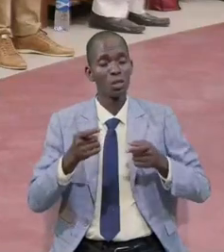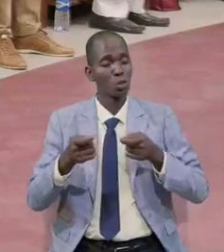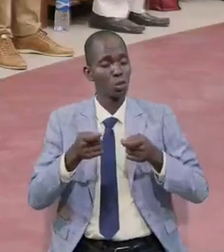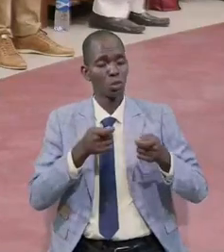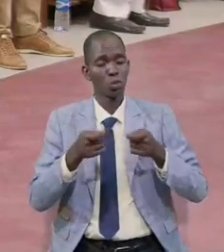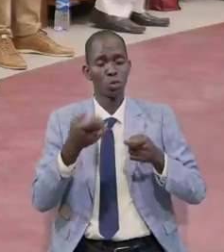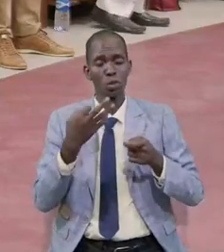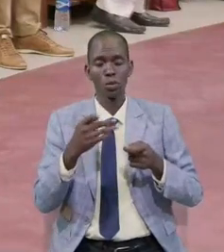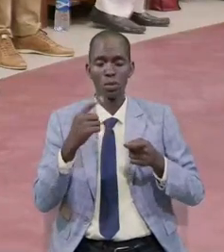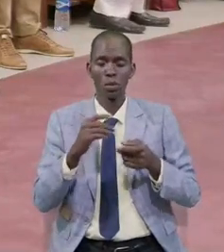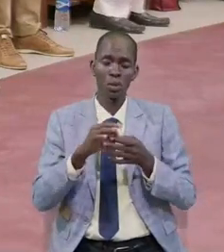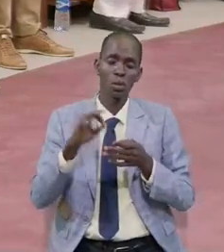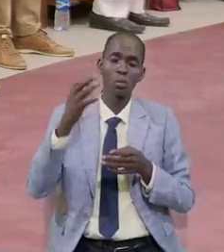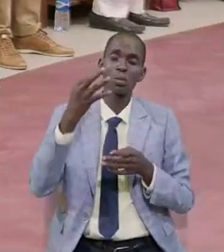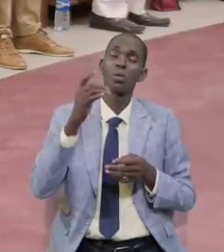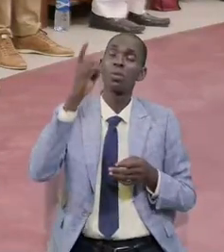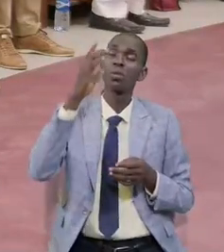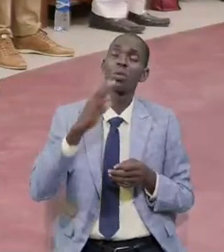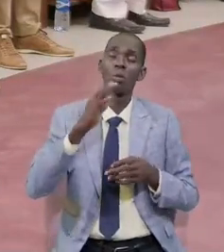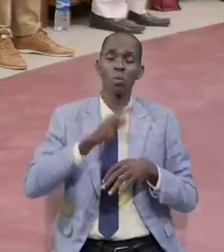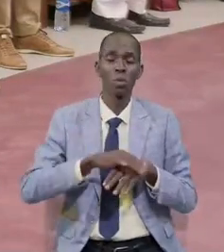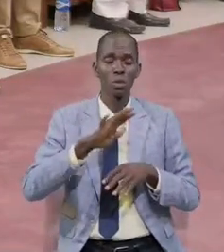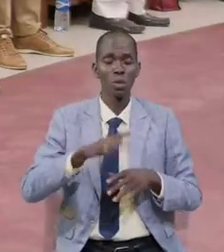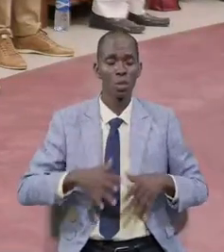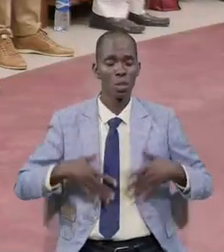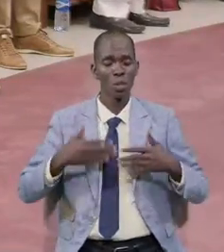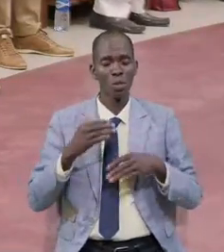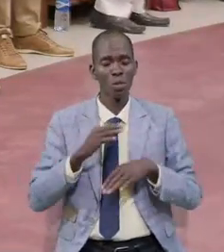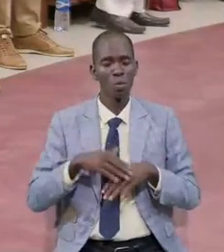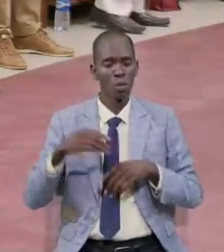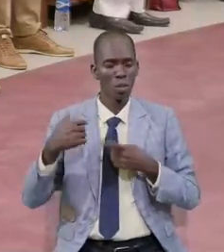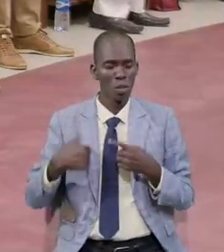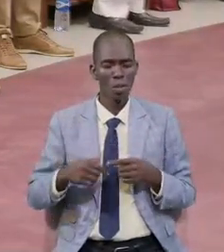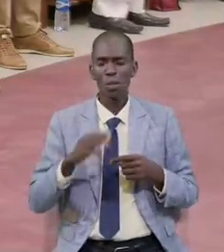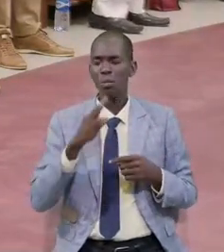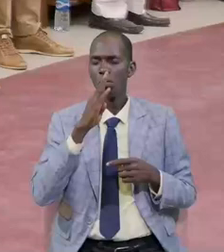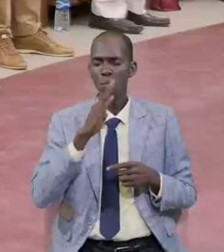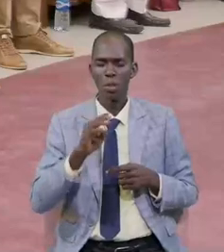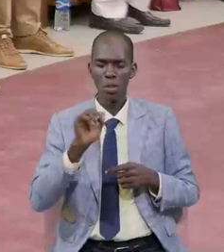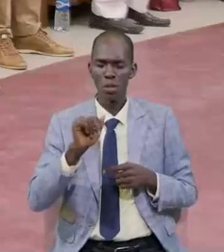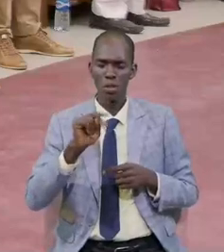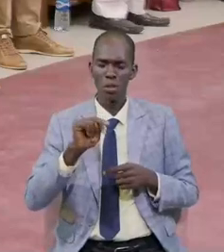Que le contrôle de l'Esprit de Dieu sur votre vie soit